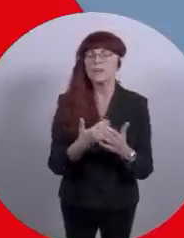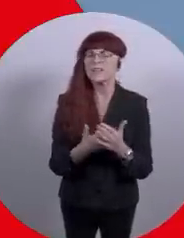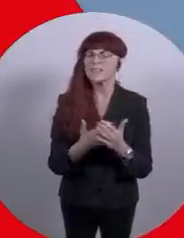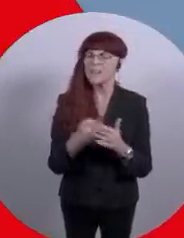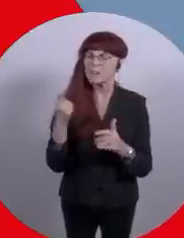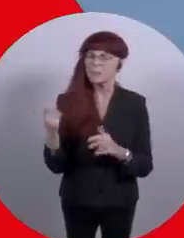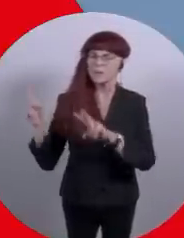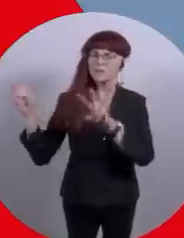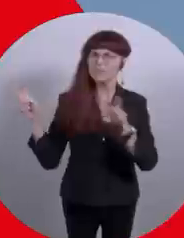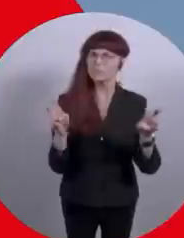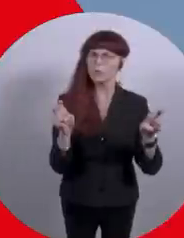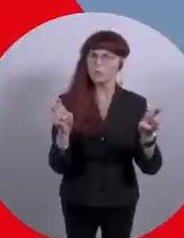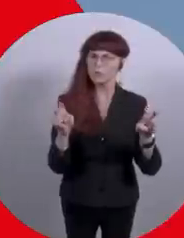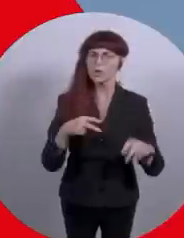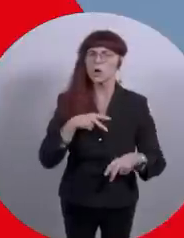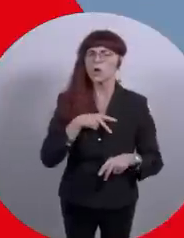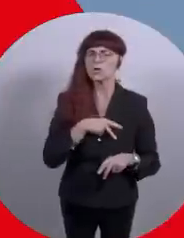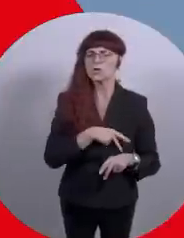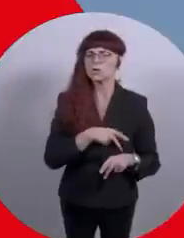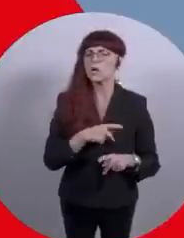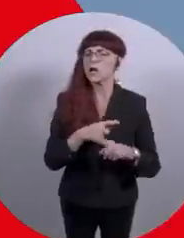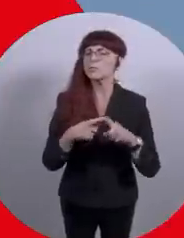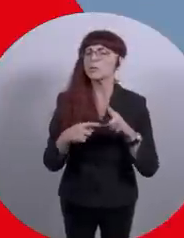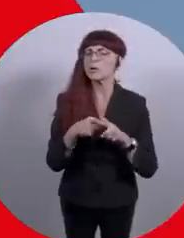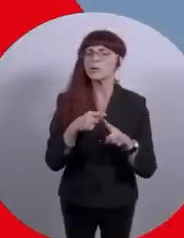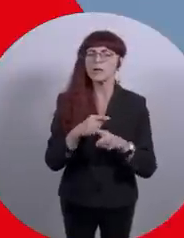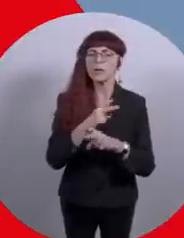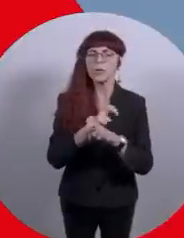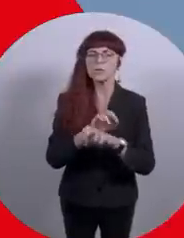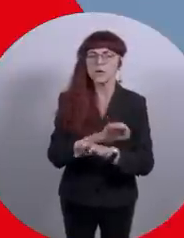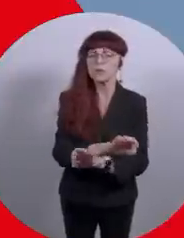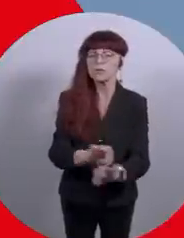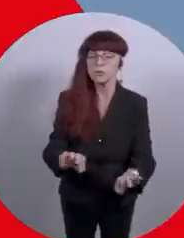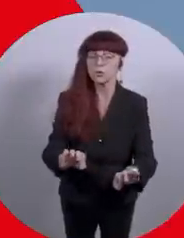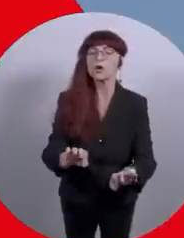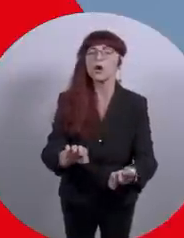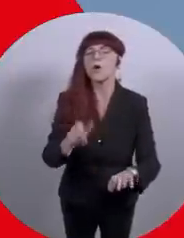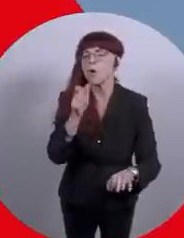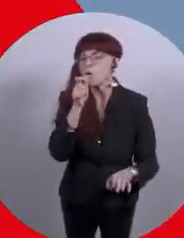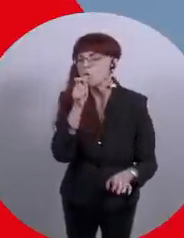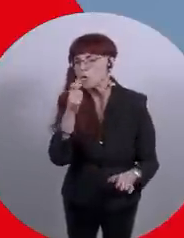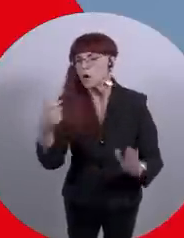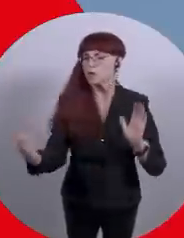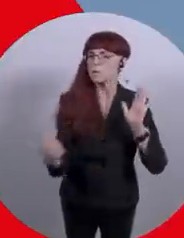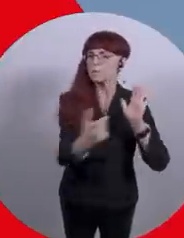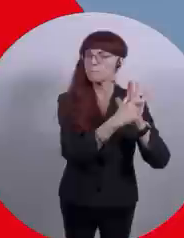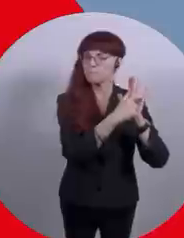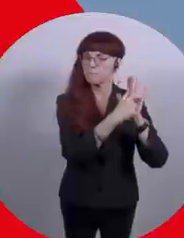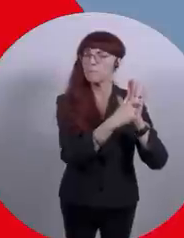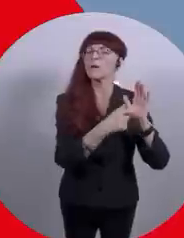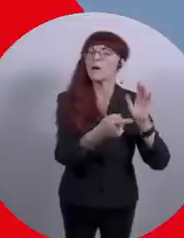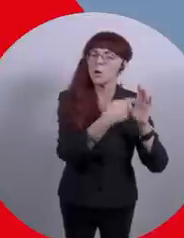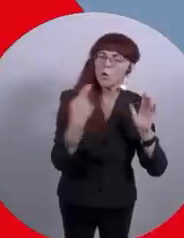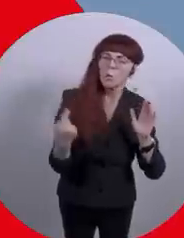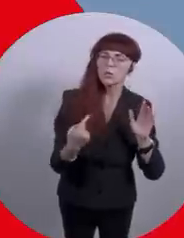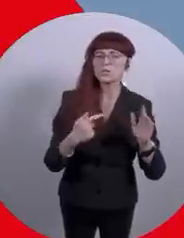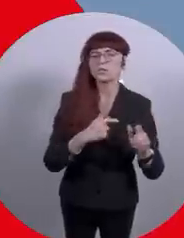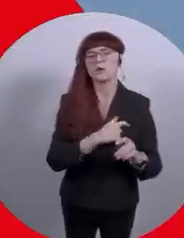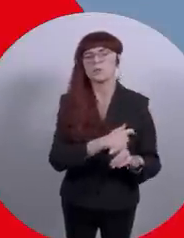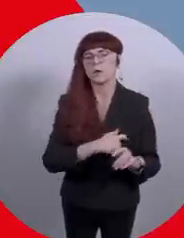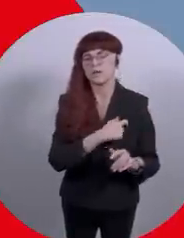dieses Motto soziale Politik für Österreich als Wortmarke in unserem partei-logo abgebildet